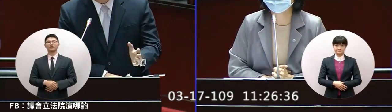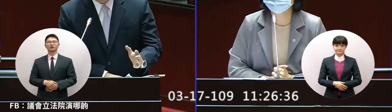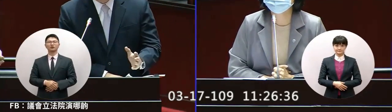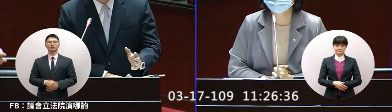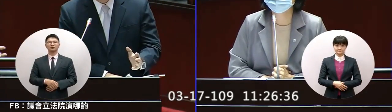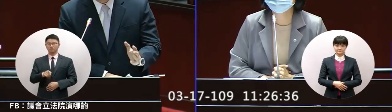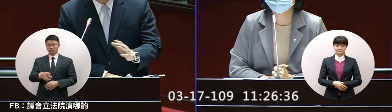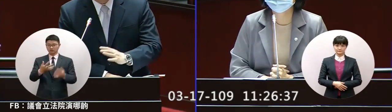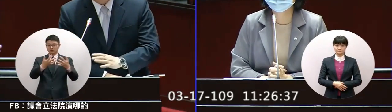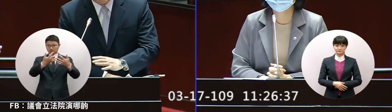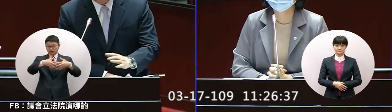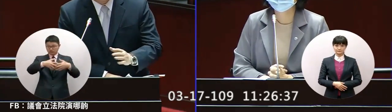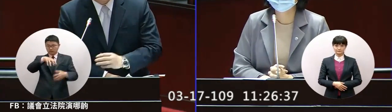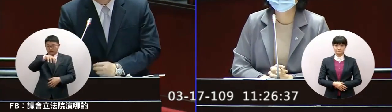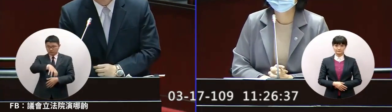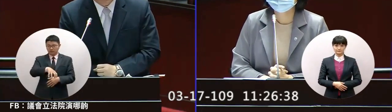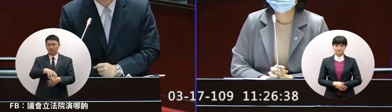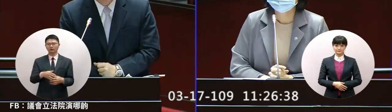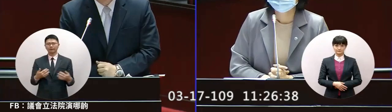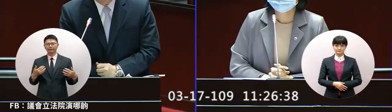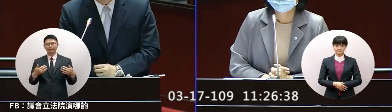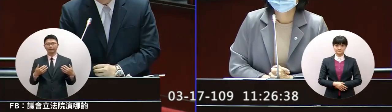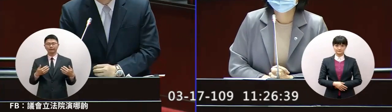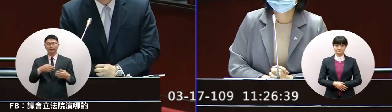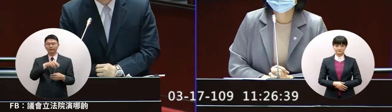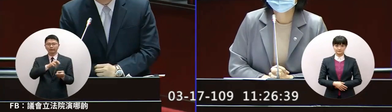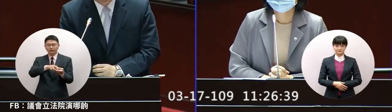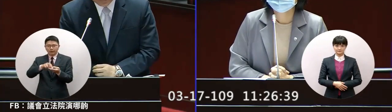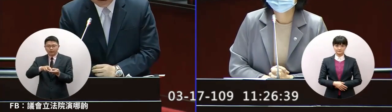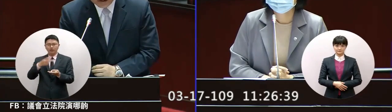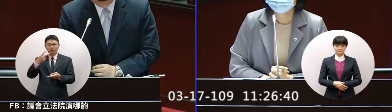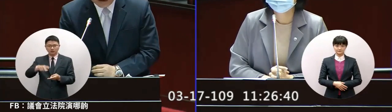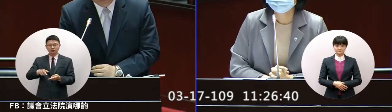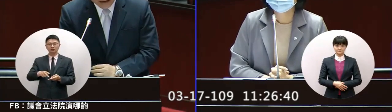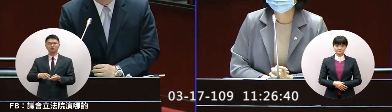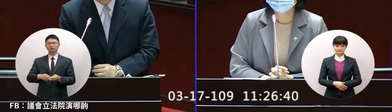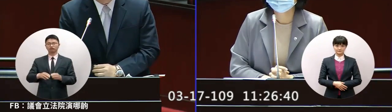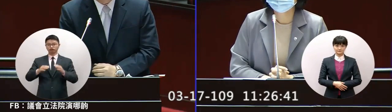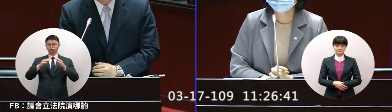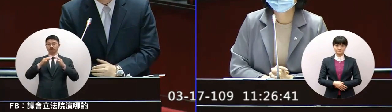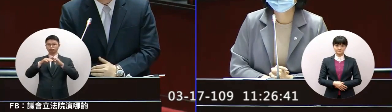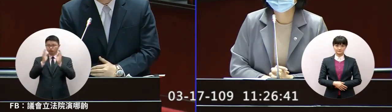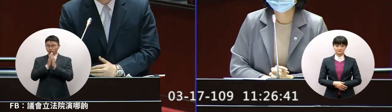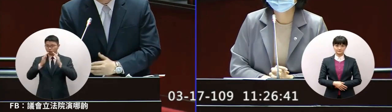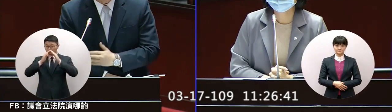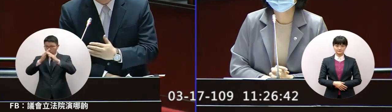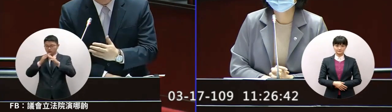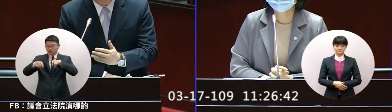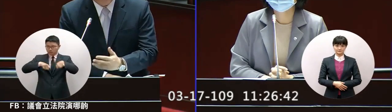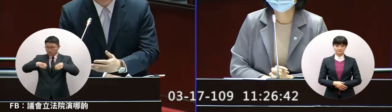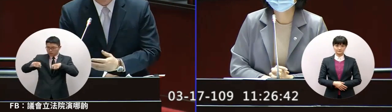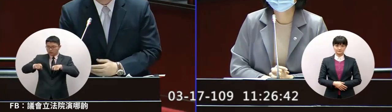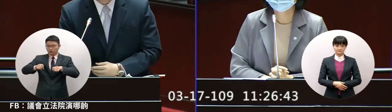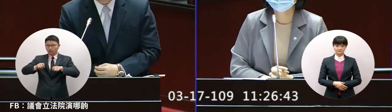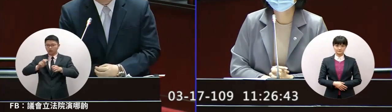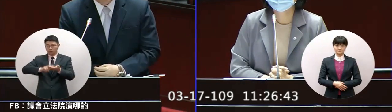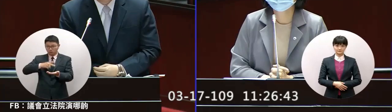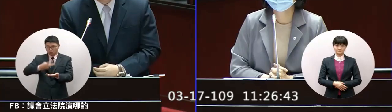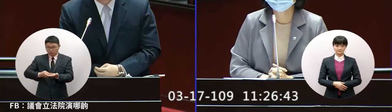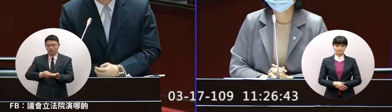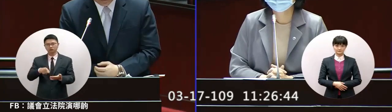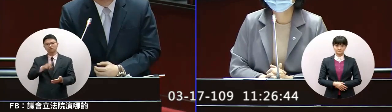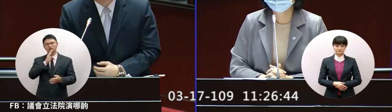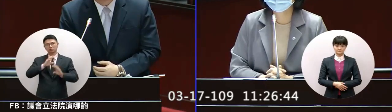为机场的位置还有相关的这些可能涉及到都市计划的变更，其实那个也还要在地方政